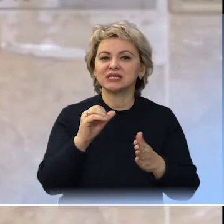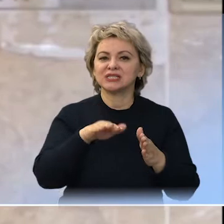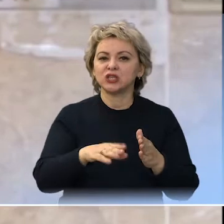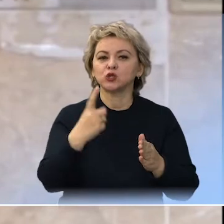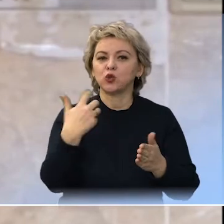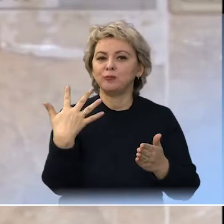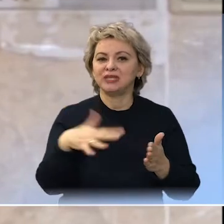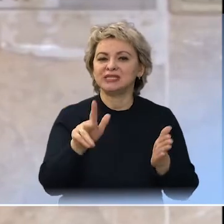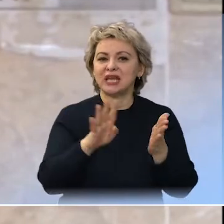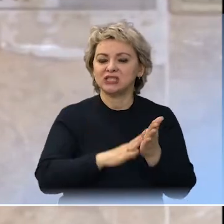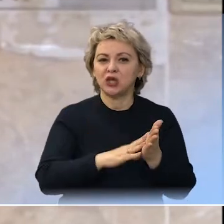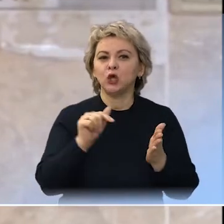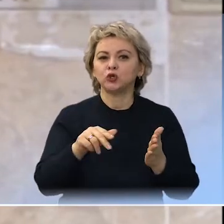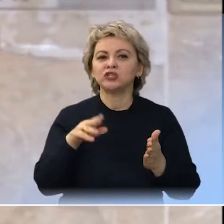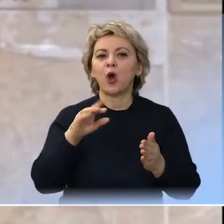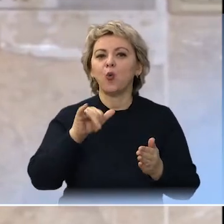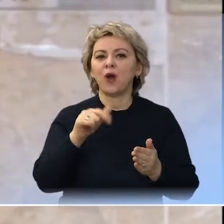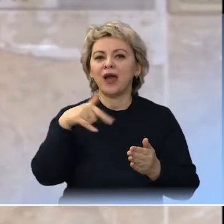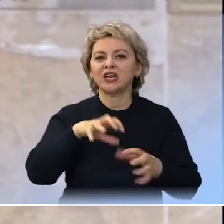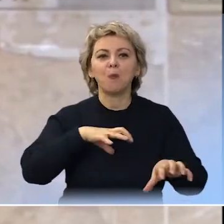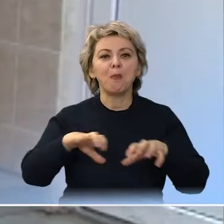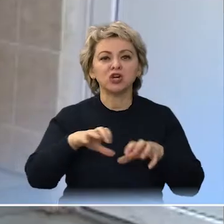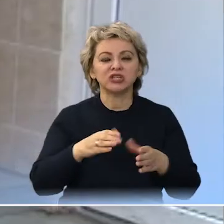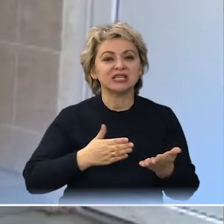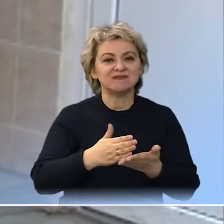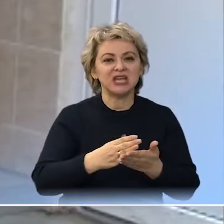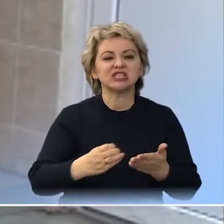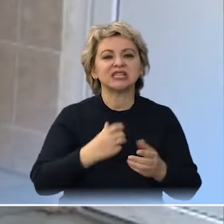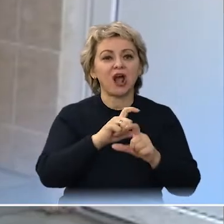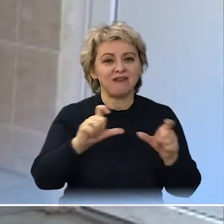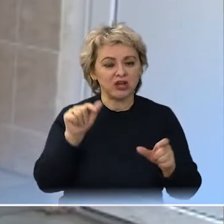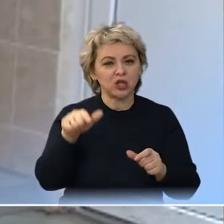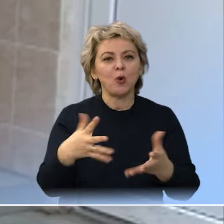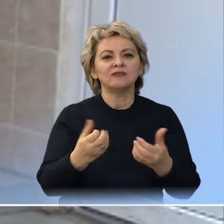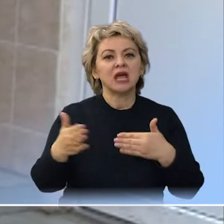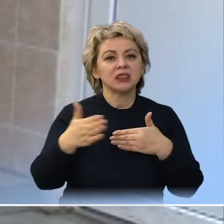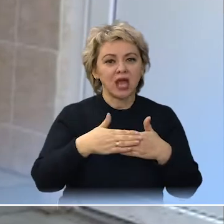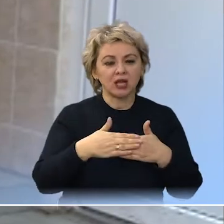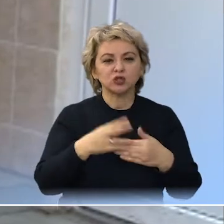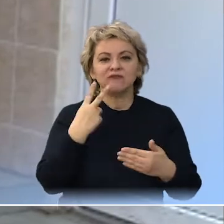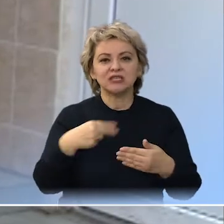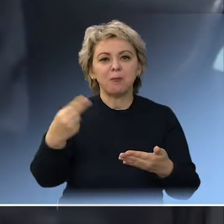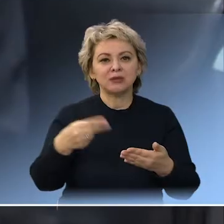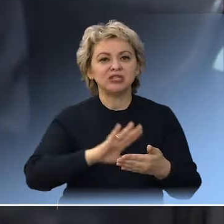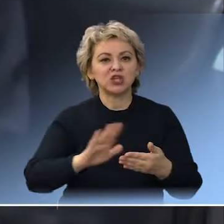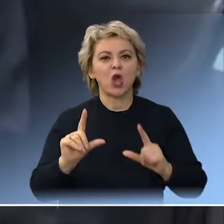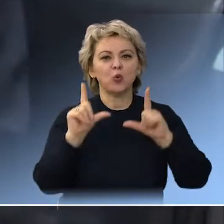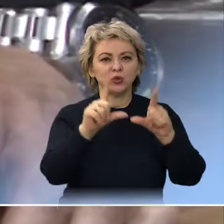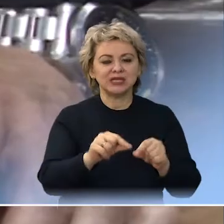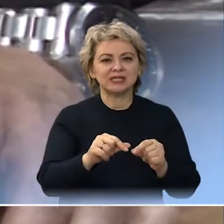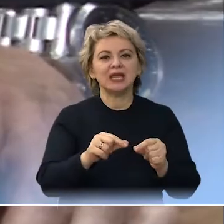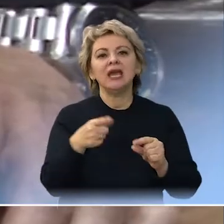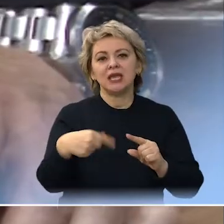статьи 159.5 УК РФ «Мошенничество в сфере страхования». Ему избрана мера пресечения в виде подписки о невыезде